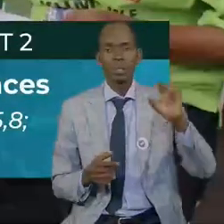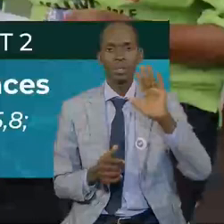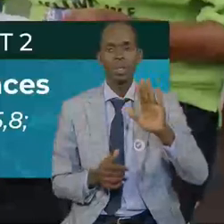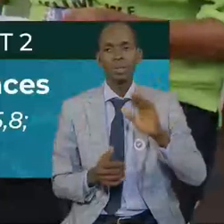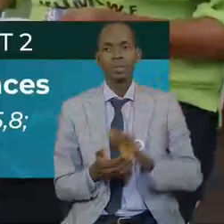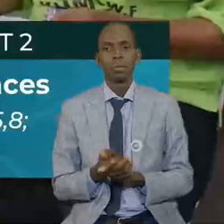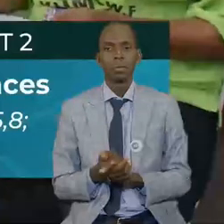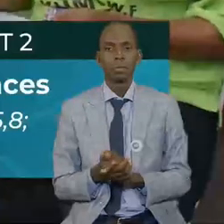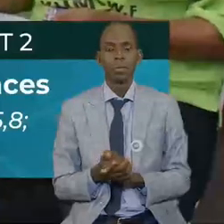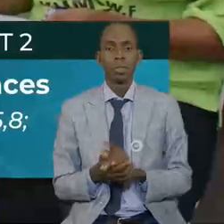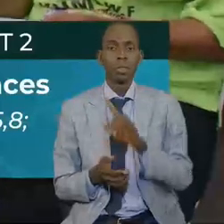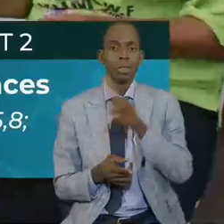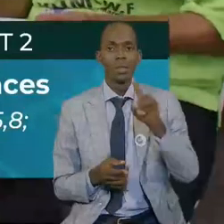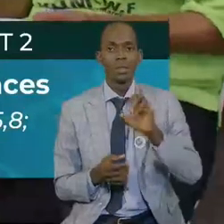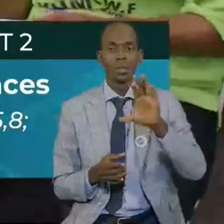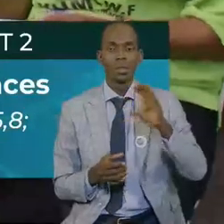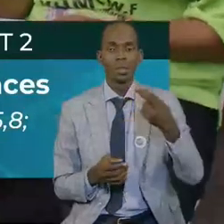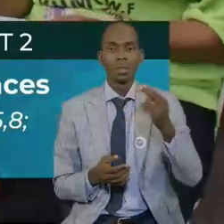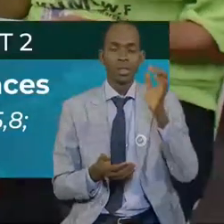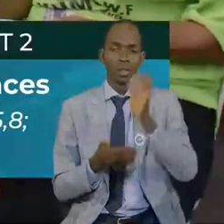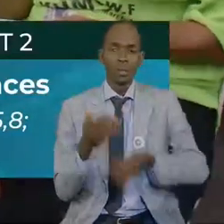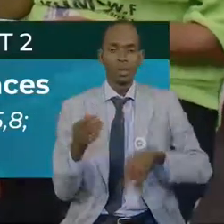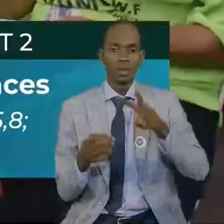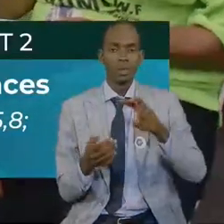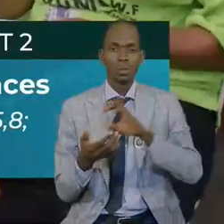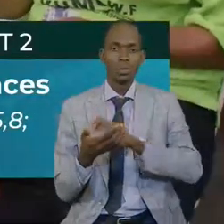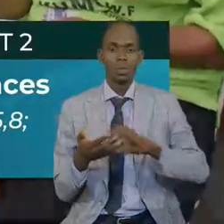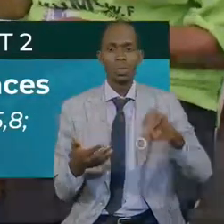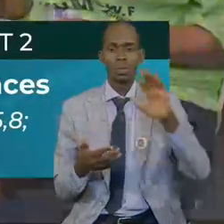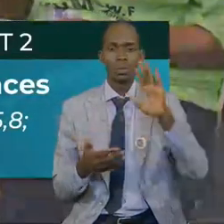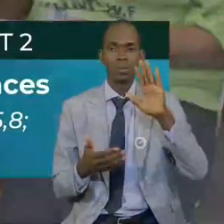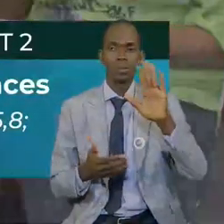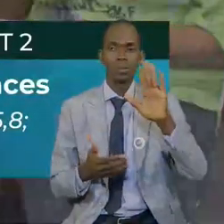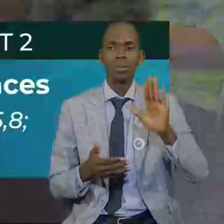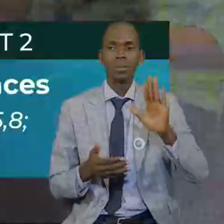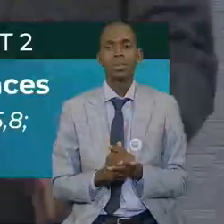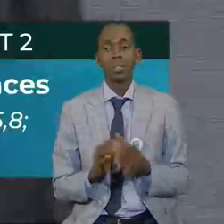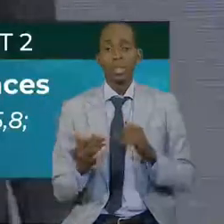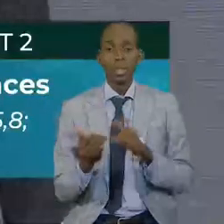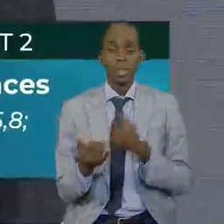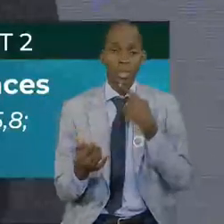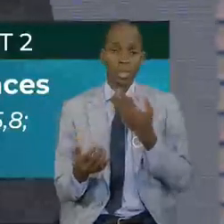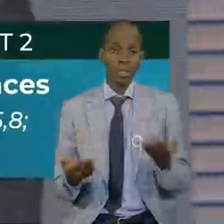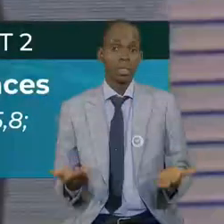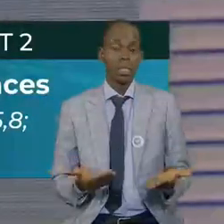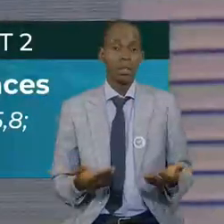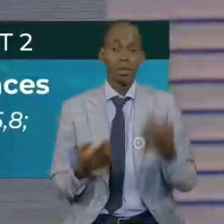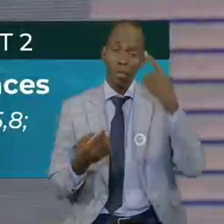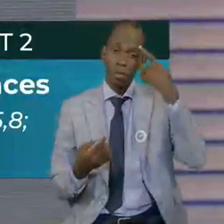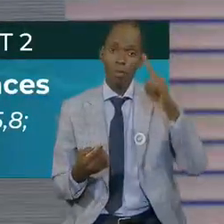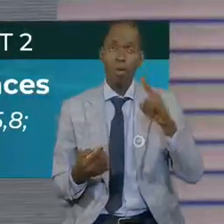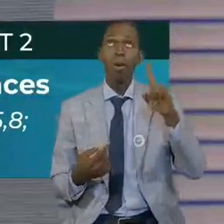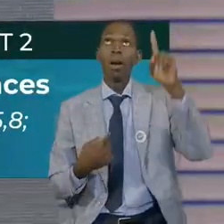verset 5. Zechariah chapter 2 verse 5. Zacharie 2 verset 5. It says, for I, says